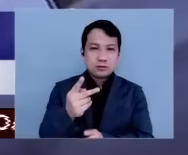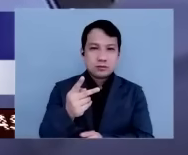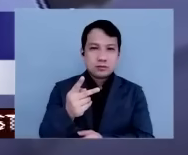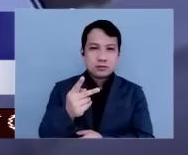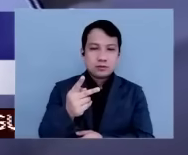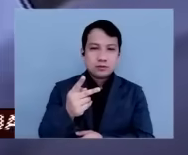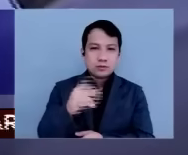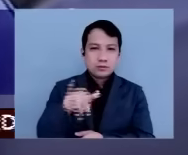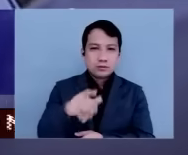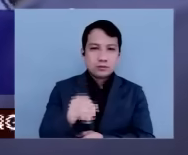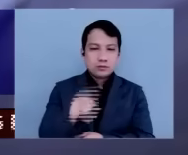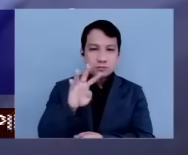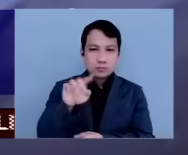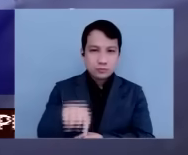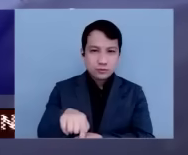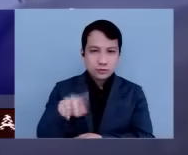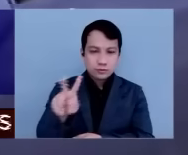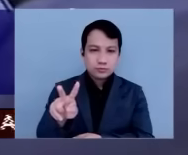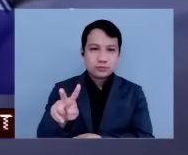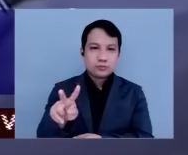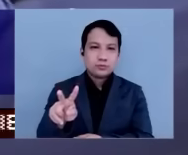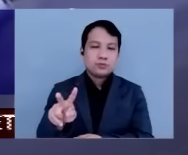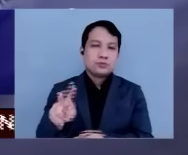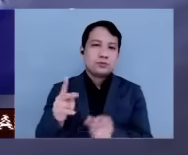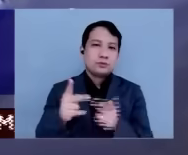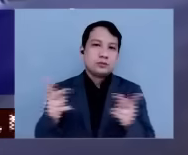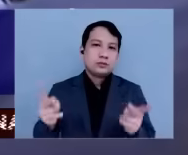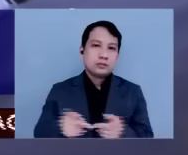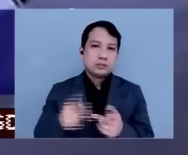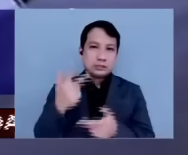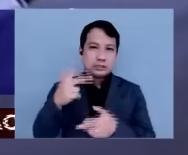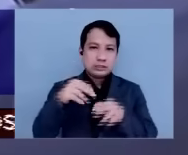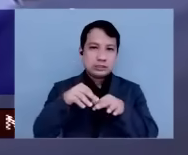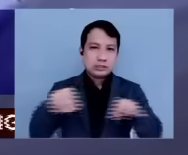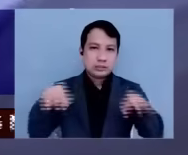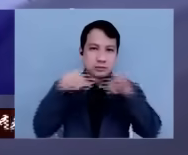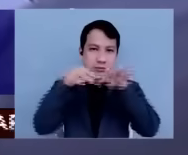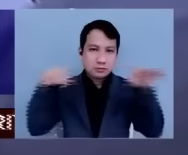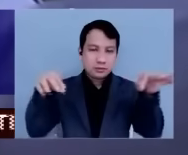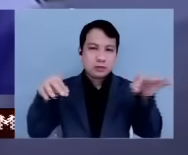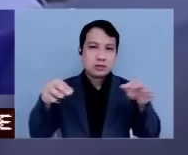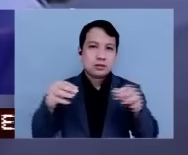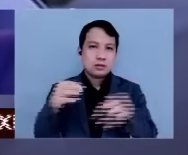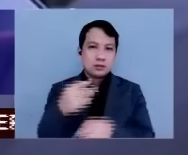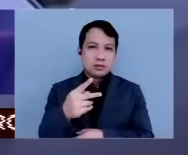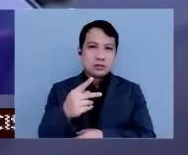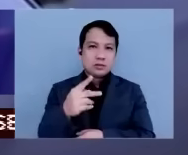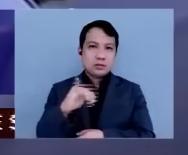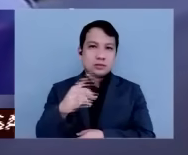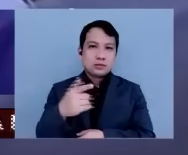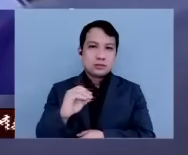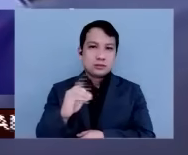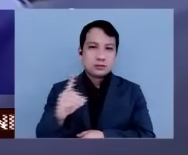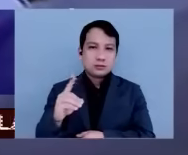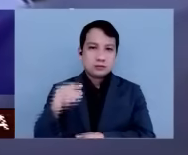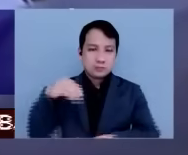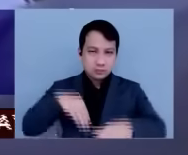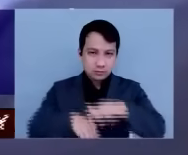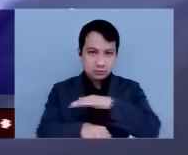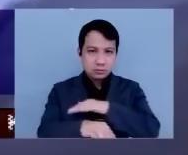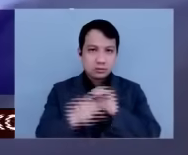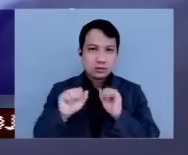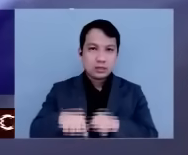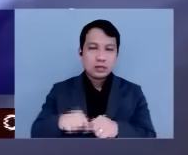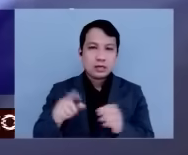4.2 hectares, a 3-story kingdom, and meron siyang underground. Pinasok natin yung